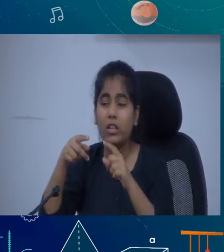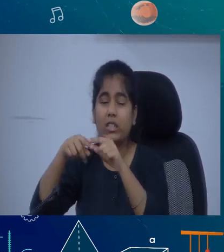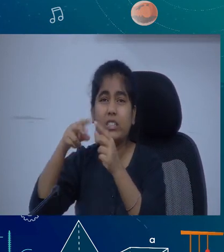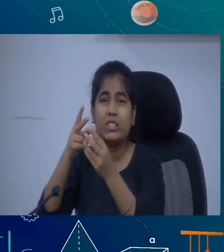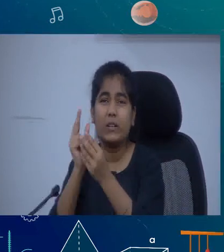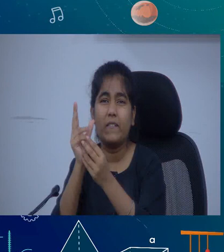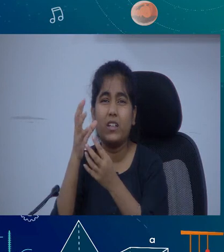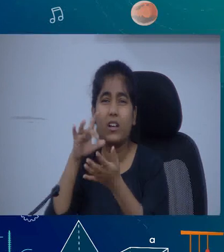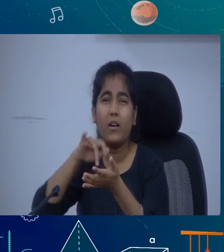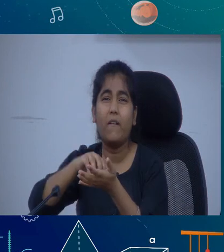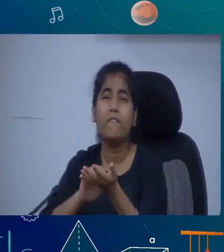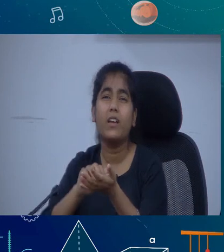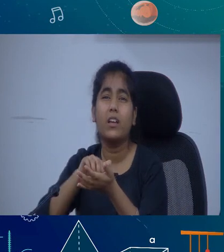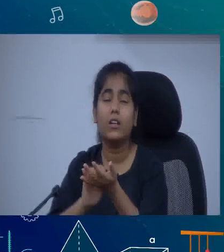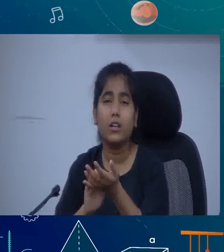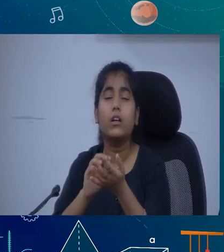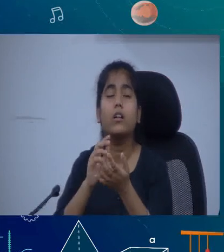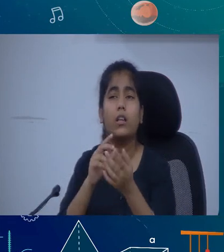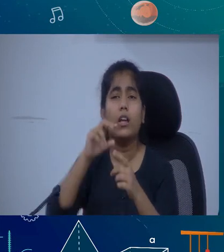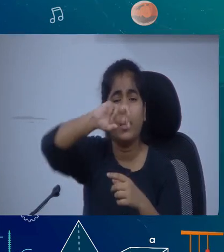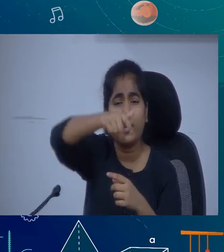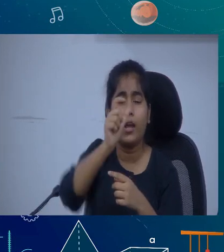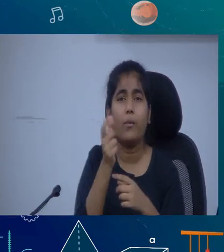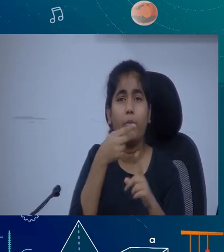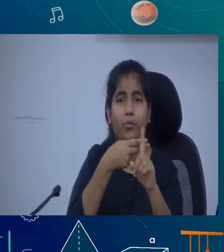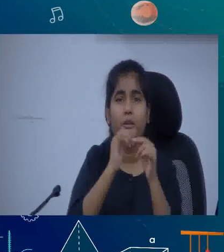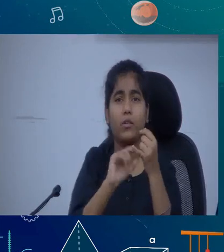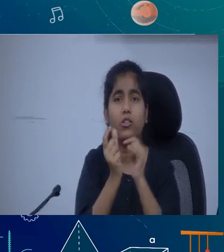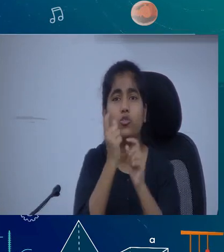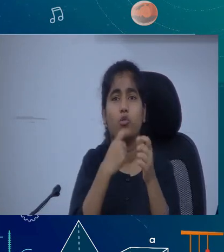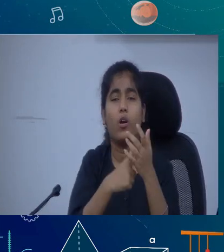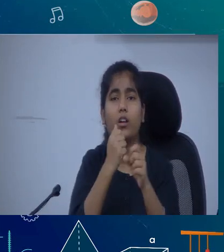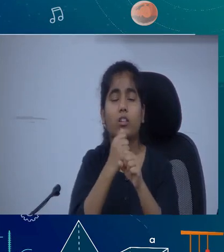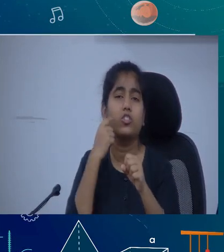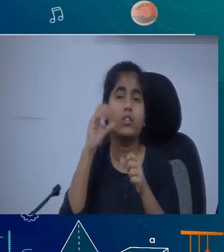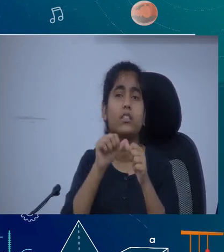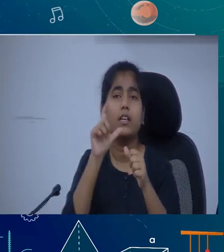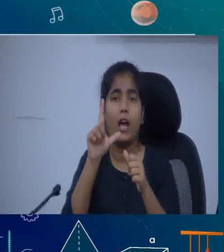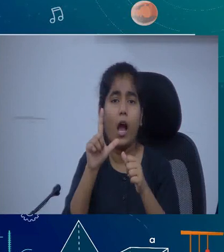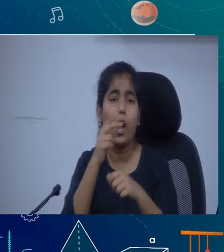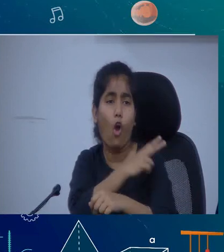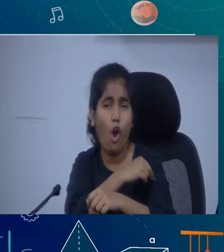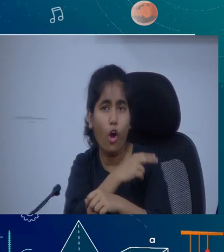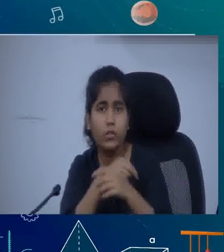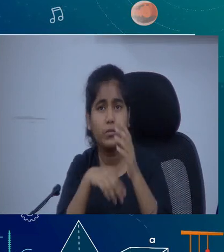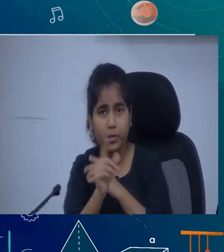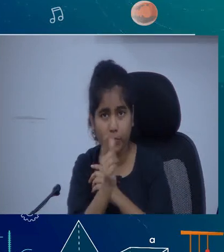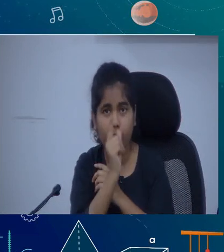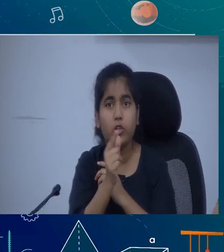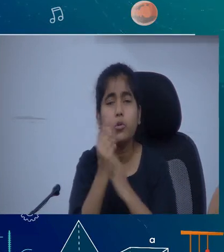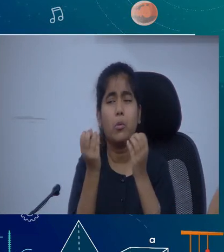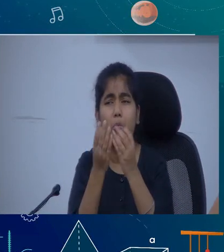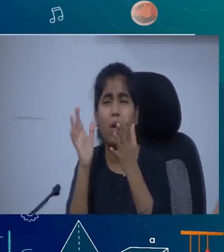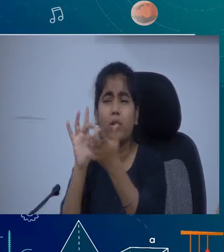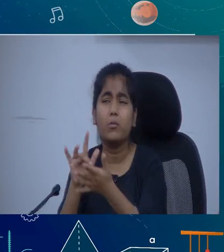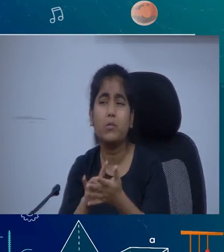अगर आप वो गोल वाला लगा देंगे, हर जने के उंगलियों में उतना जोर नहीं होता कि वो उसको हिला पाए. इनको एक सर्जिकल टैप बोलते हैं, आपने कई